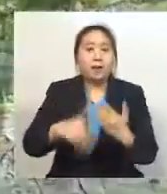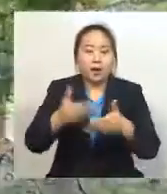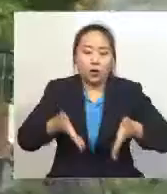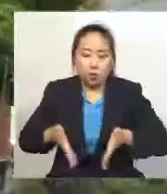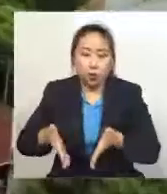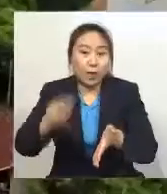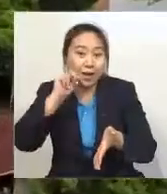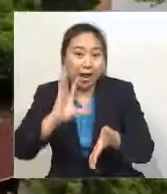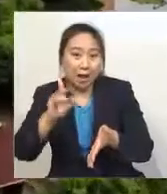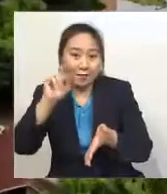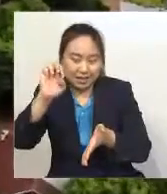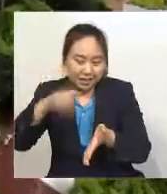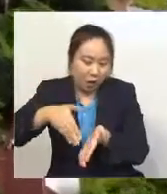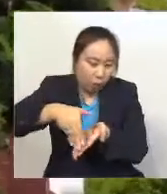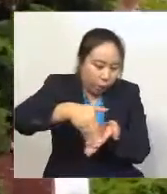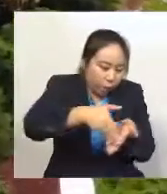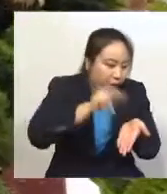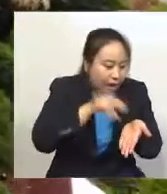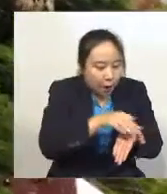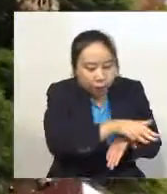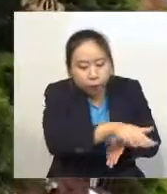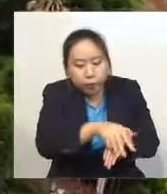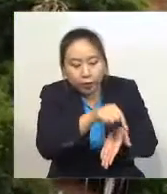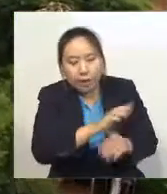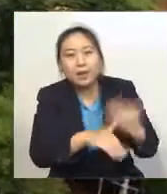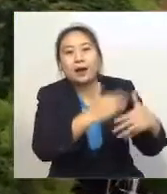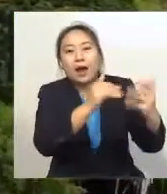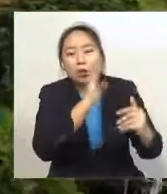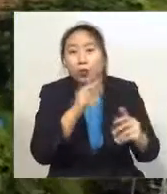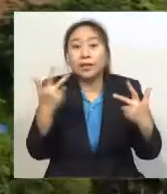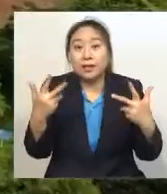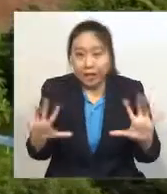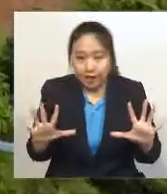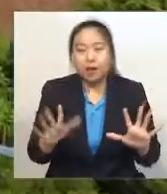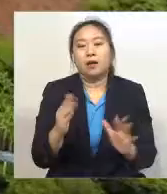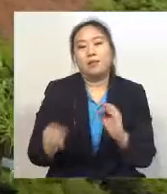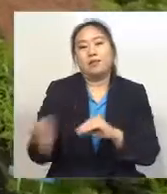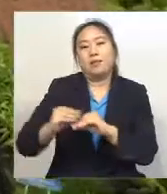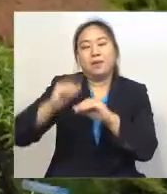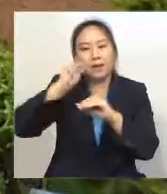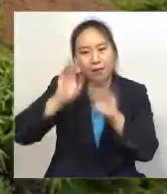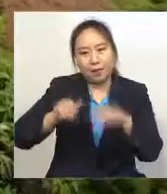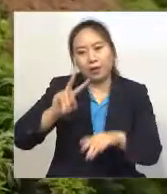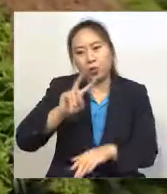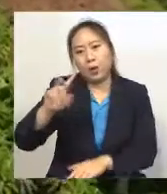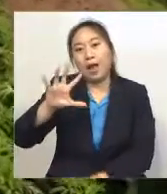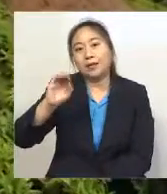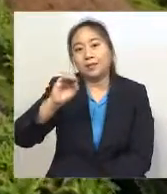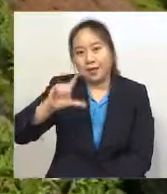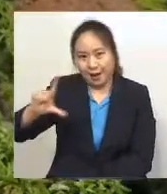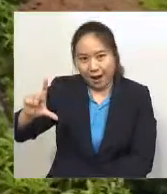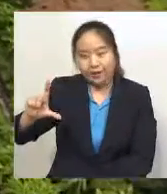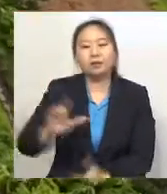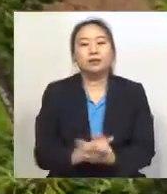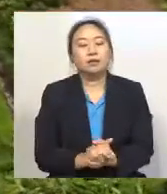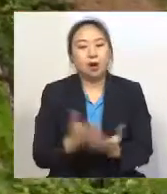อีก129แห่งหากแล้วเสร็จจะสามารถเพิ่มปริมาณน้ำกักเก็บได้กว่า250ล้านลูกบาศก์เมตรพื้นที่รับ